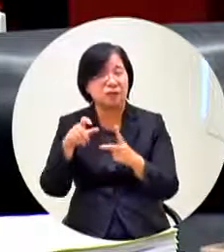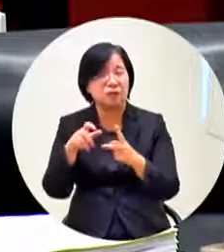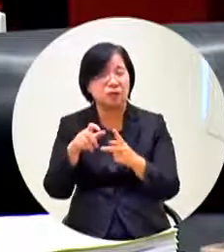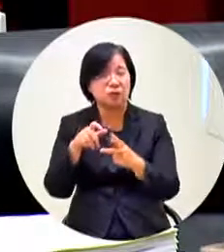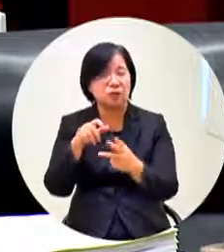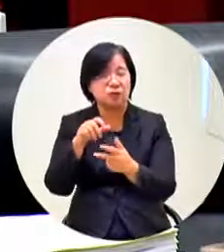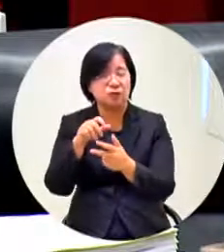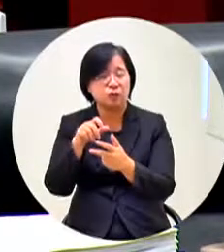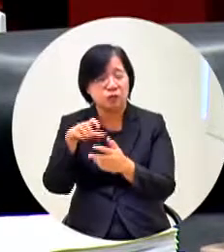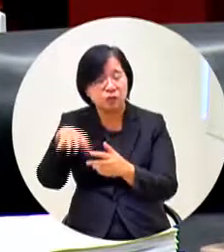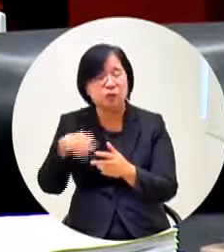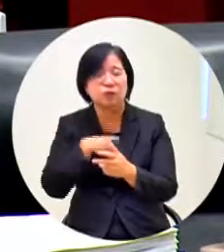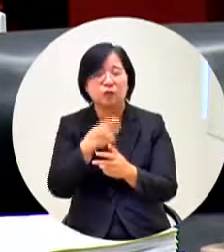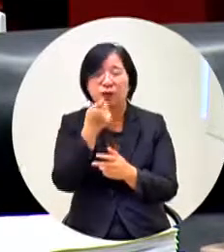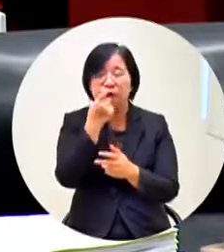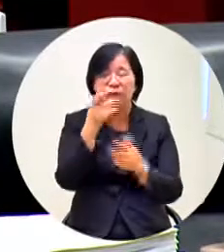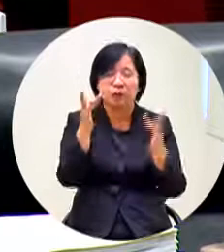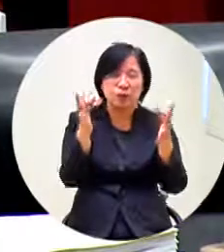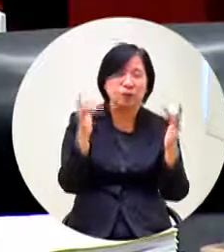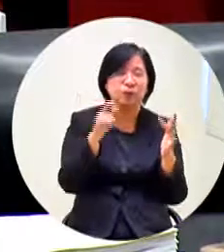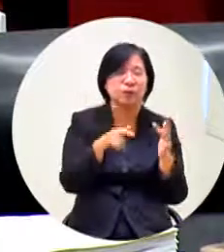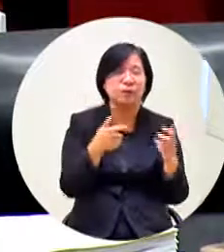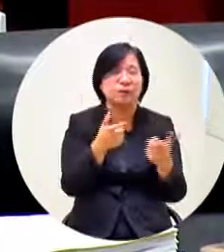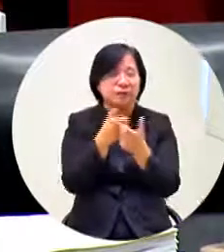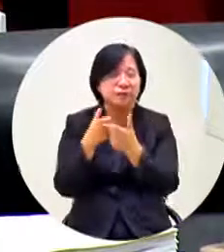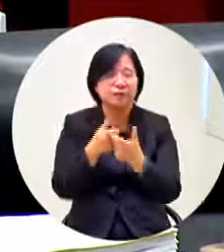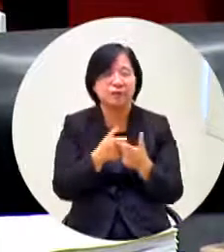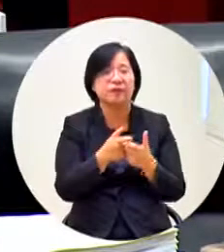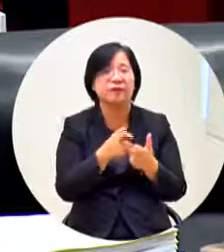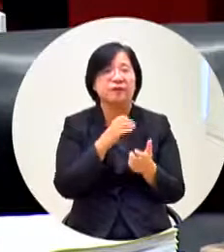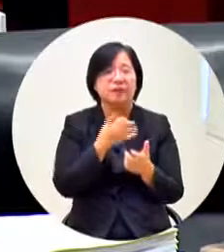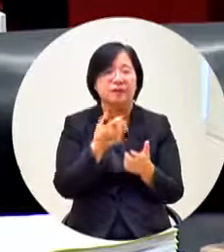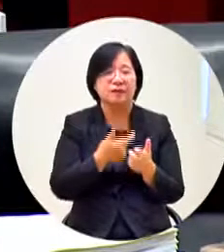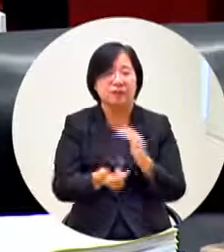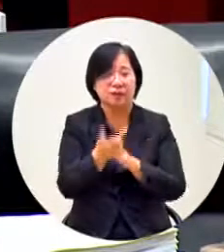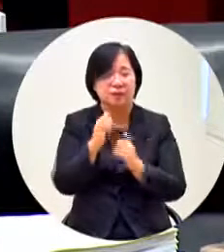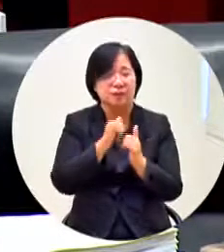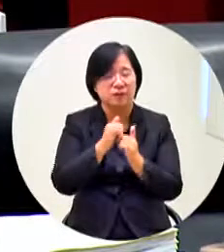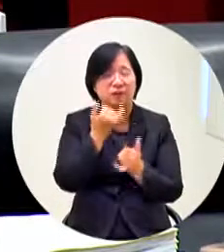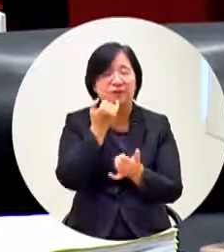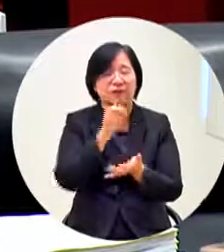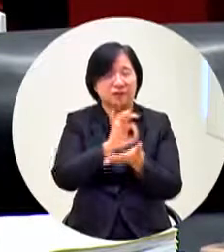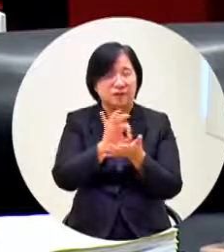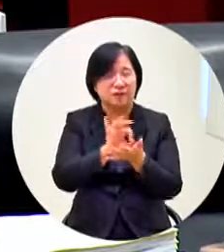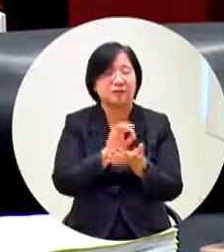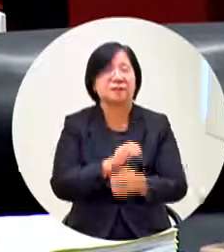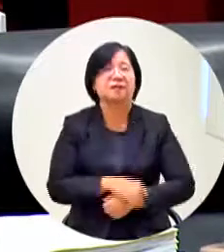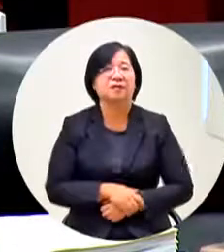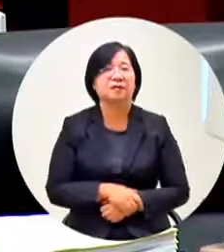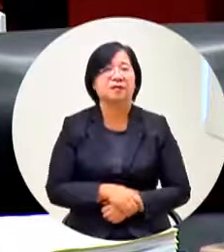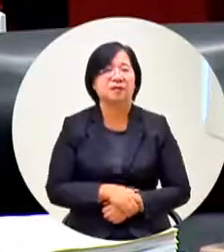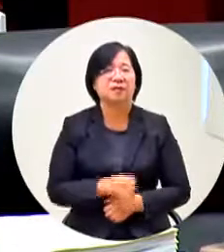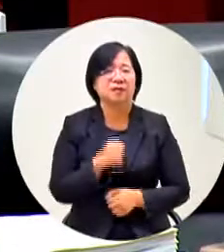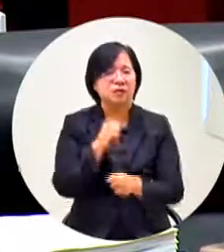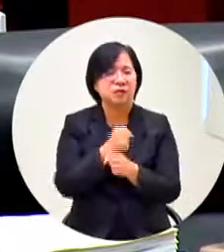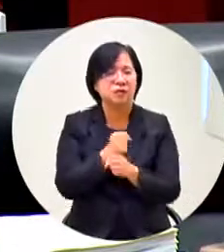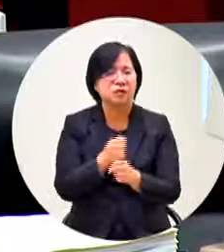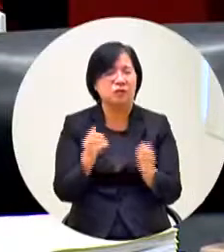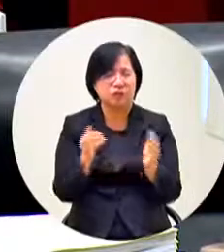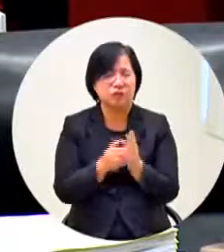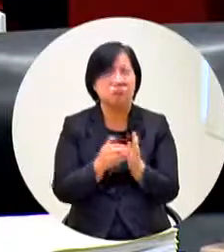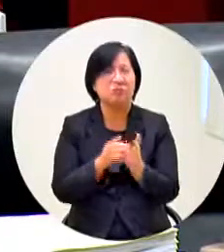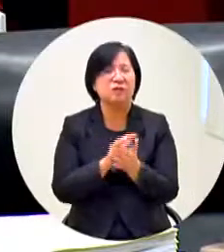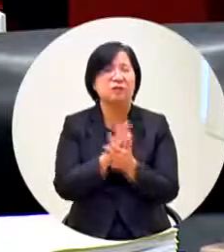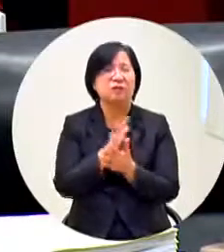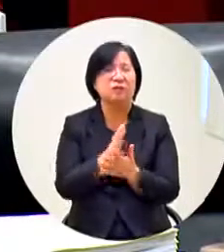继续让我们的市民来使用啦，哈，能够这样。可是那天做完之后，后来改叫围起